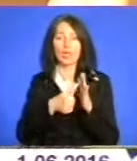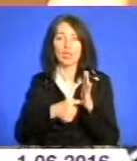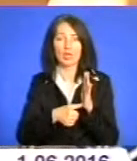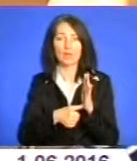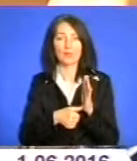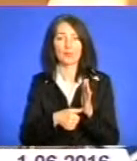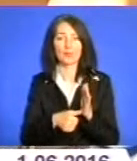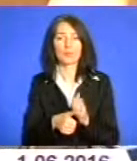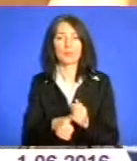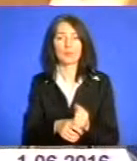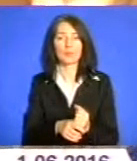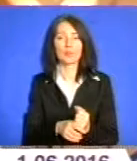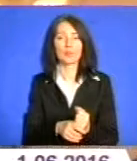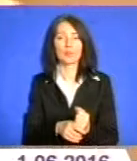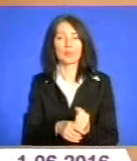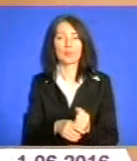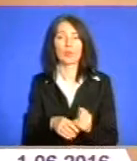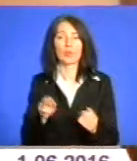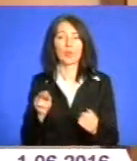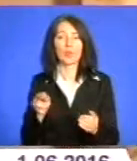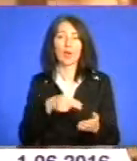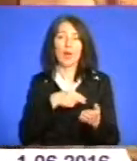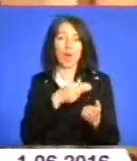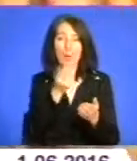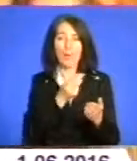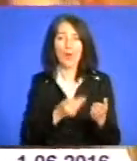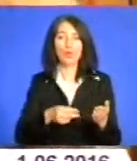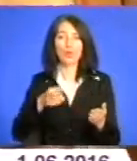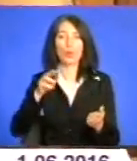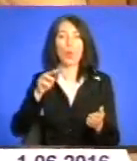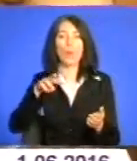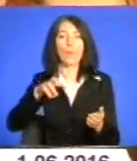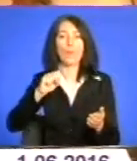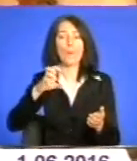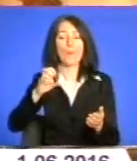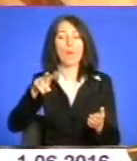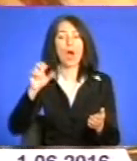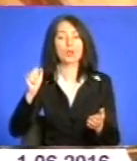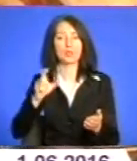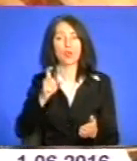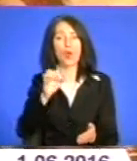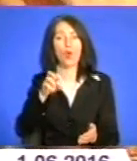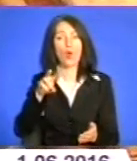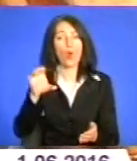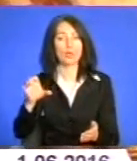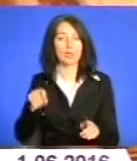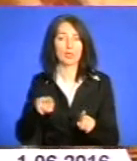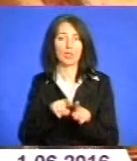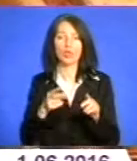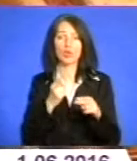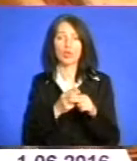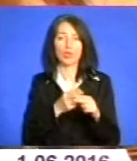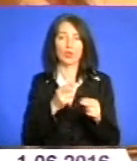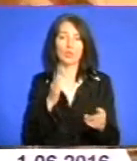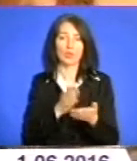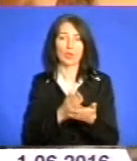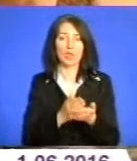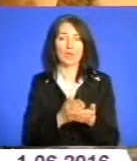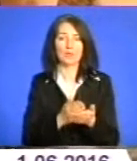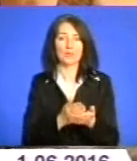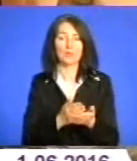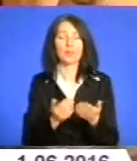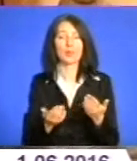А пишете картини чи? А тут масло, холсти і, опять же, от железо. Присутствует,